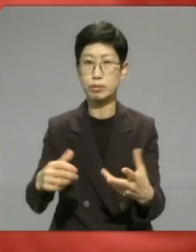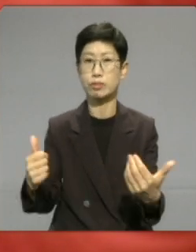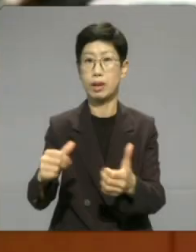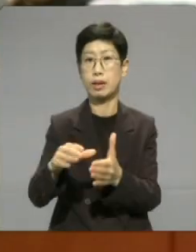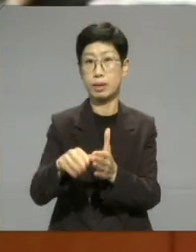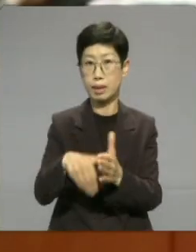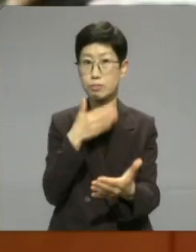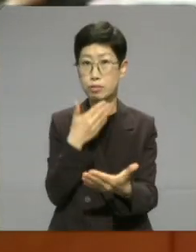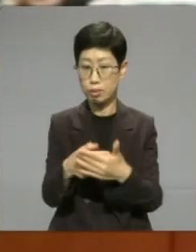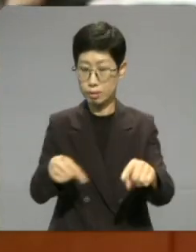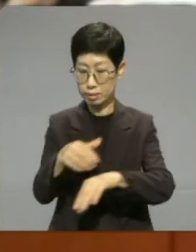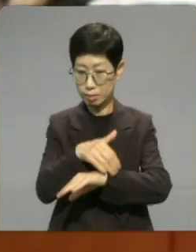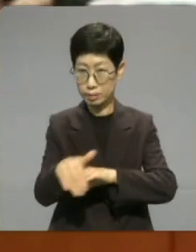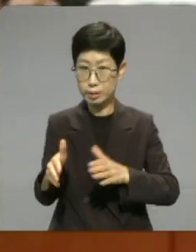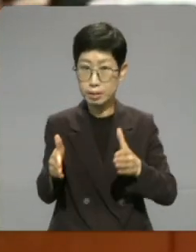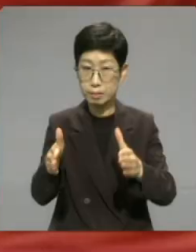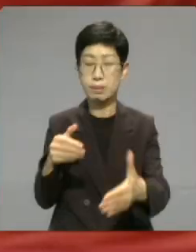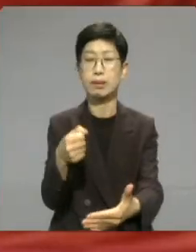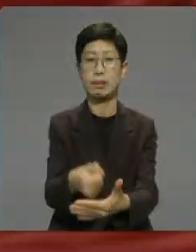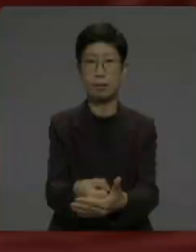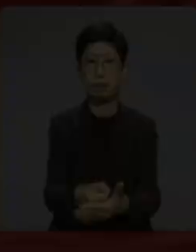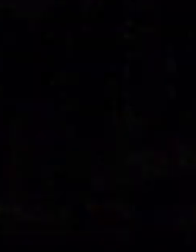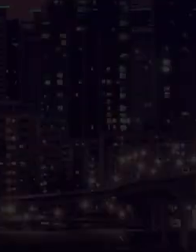주요 정책 노선을 결정합니다